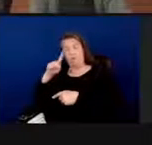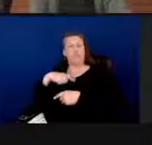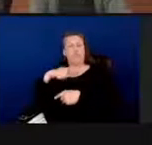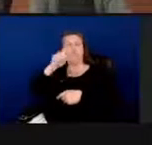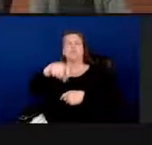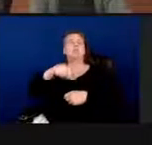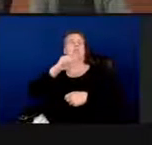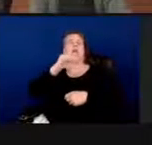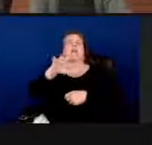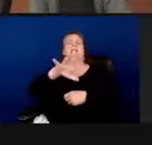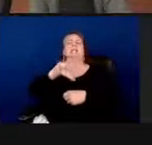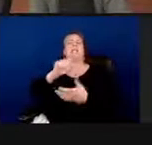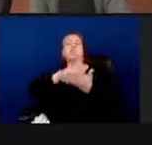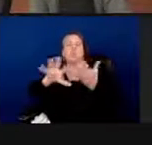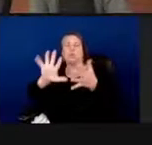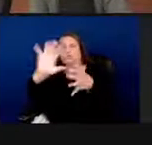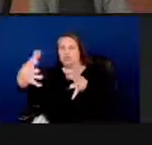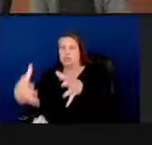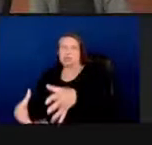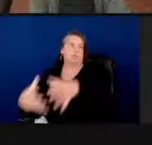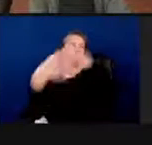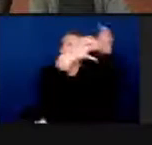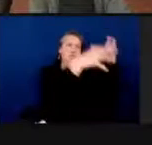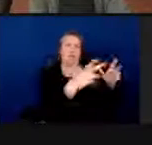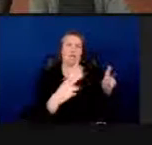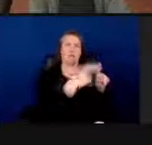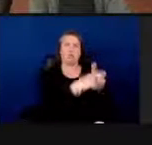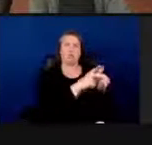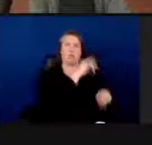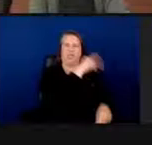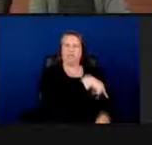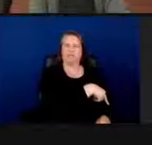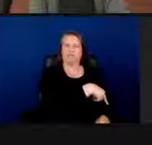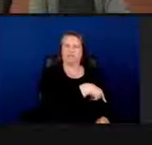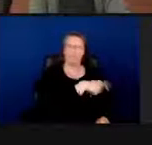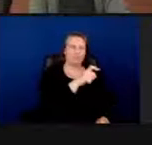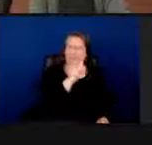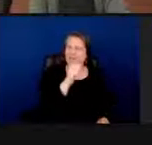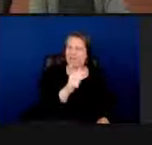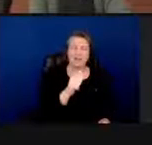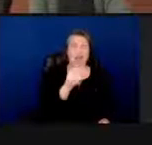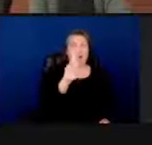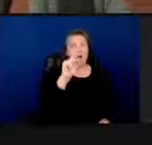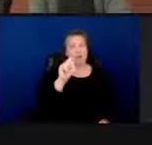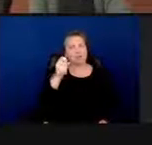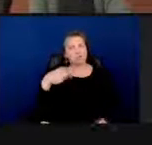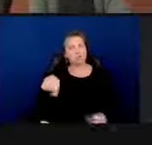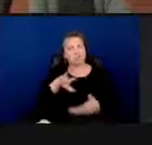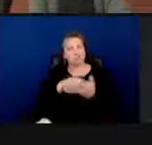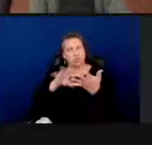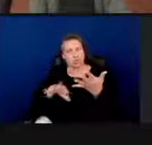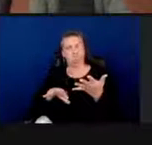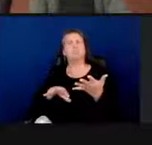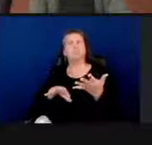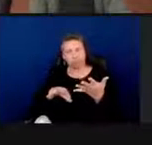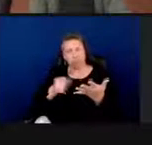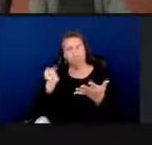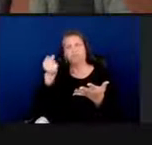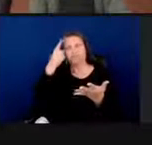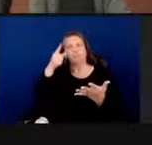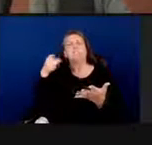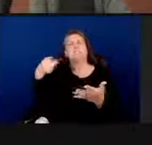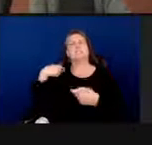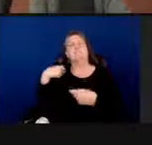نحن لم يكن علينا تعيين الطلاب عندما لم يعرف الطلاب أنهم يدخلون إلى